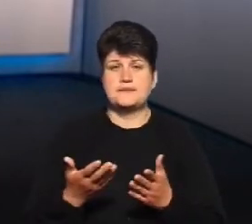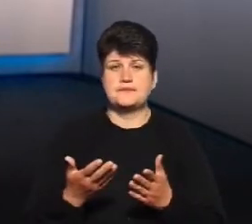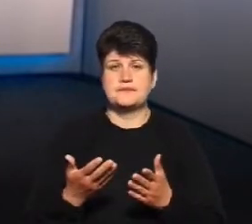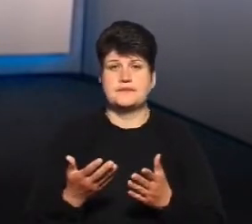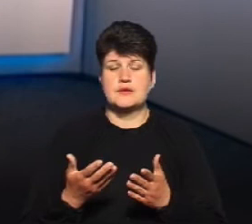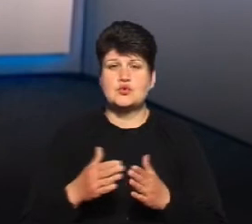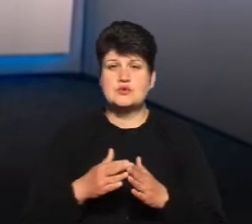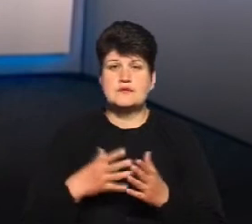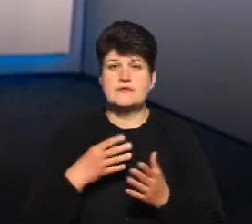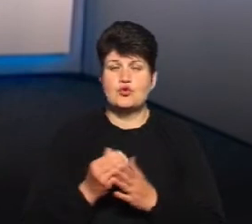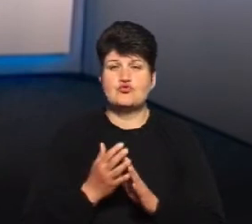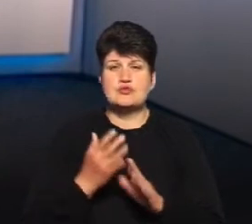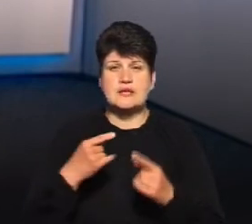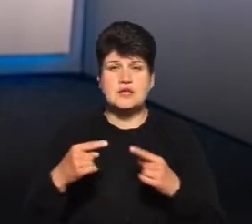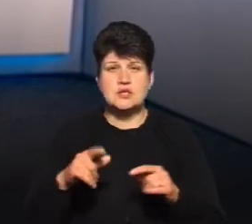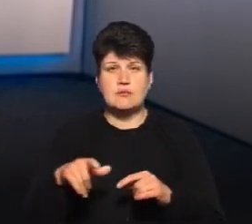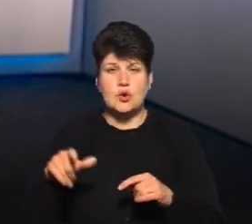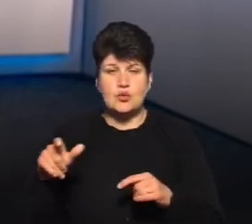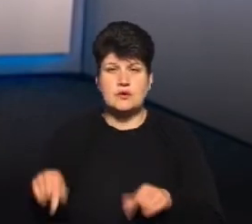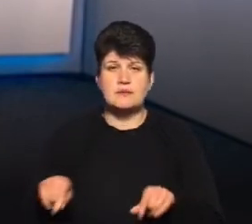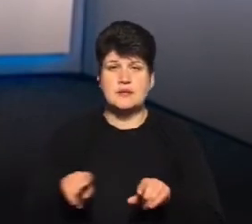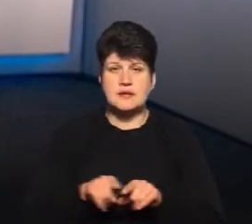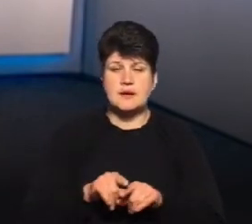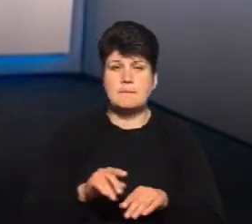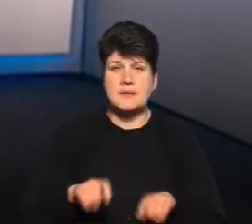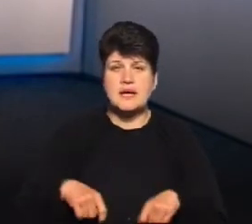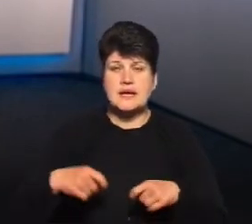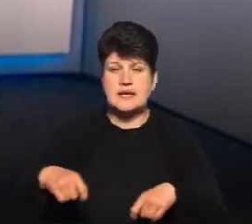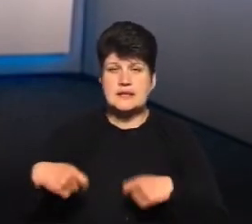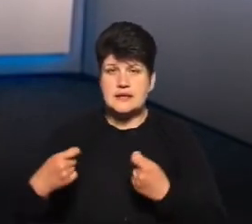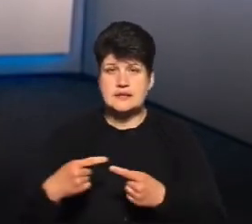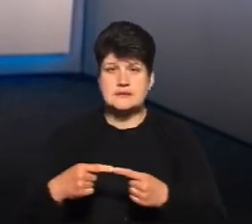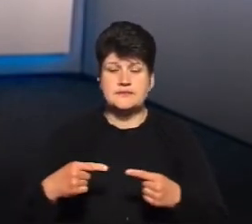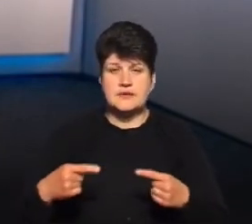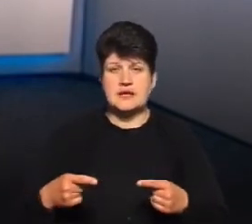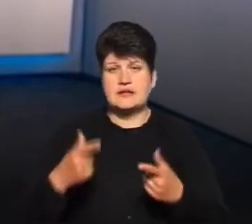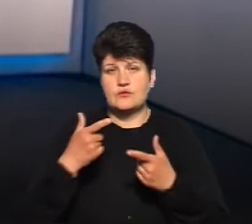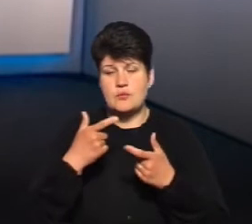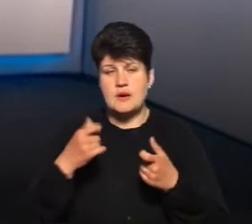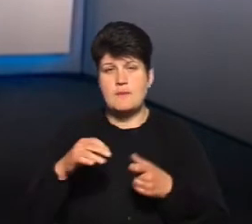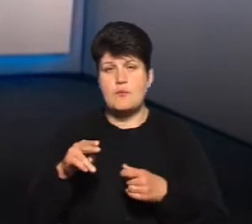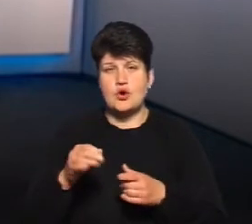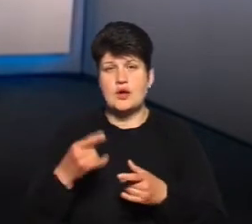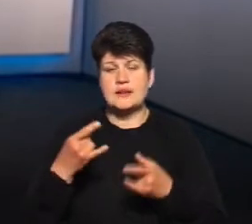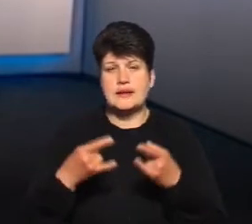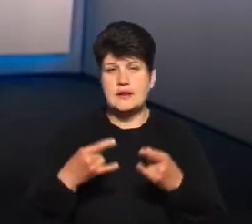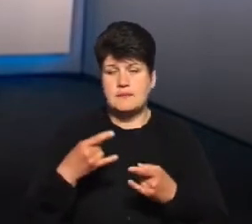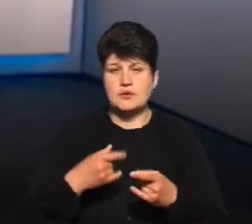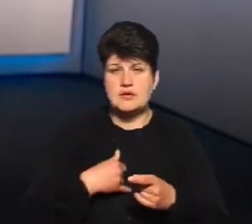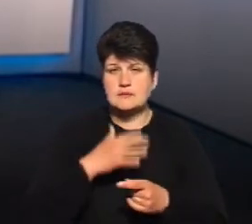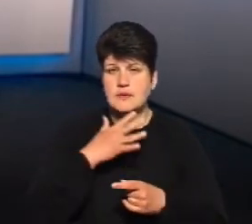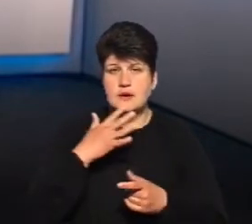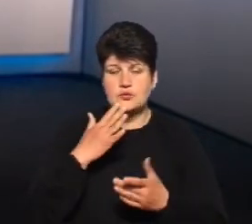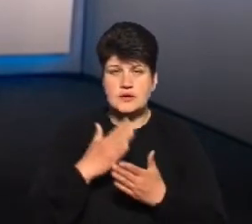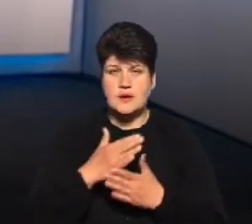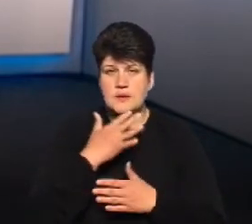чергу іншим людям, і так воно передається з уст в уста, і, звісно ж, інформація по телебаченню про нас багато звучить, дехто приходить і каже,